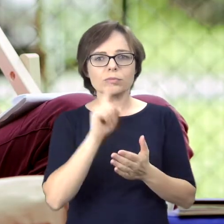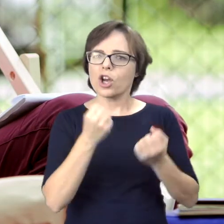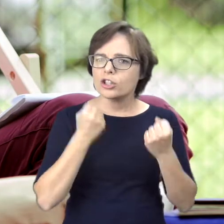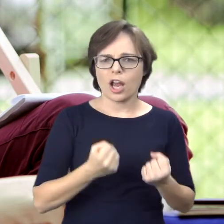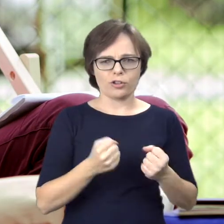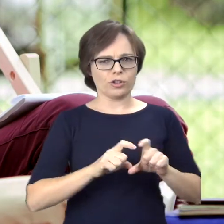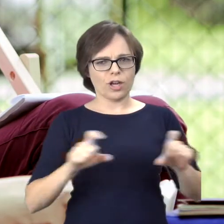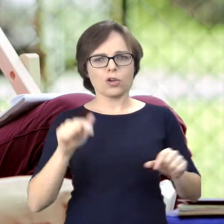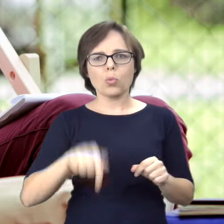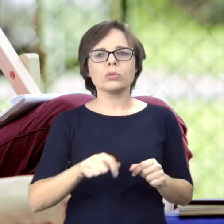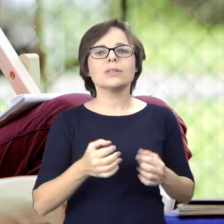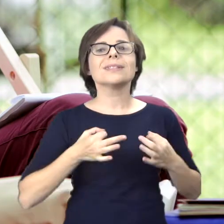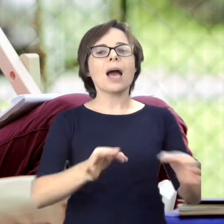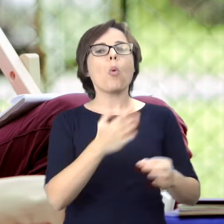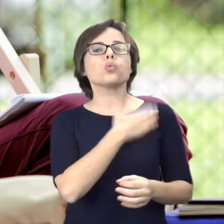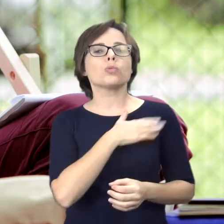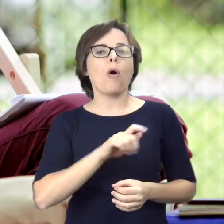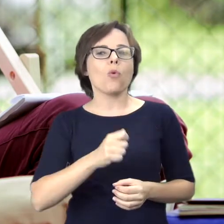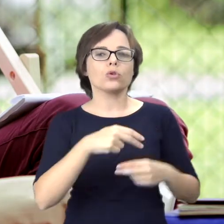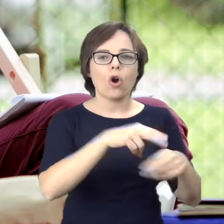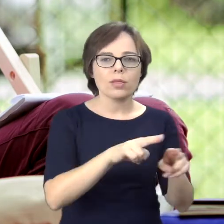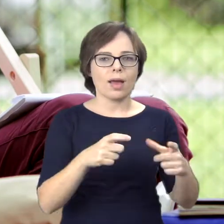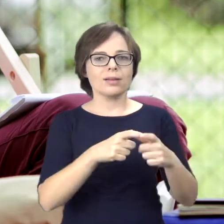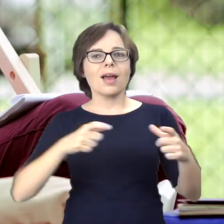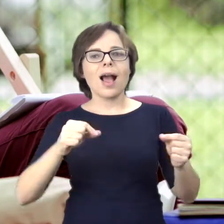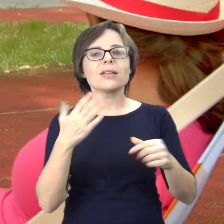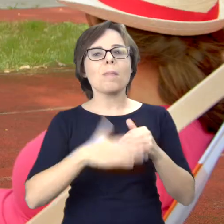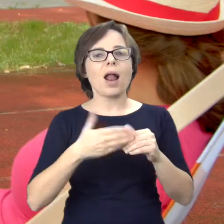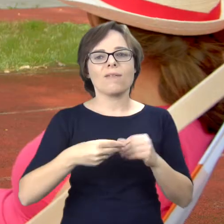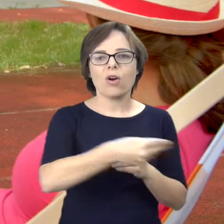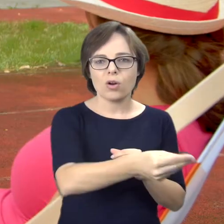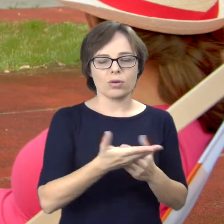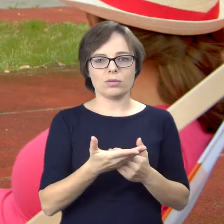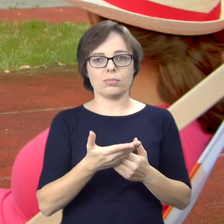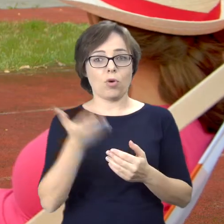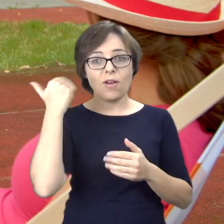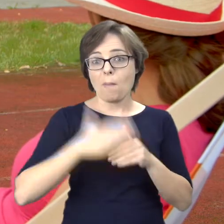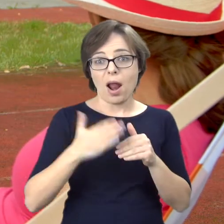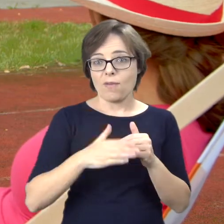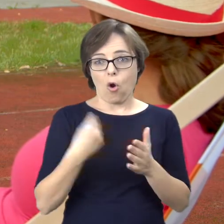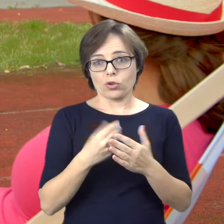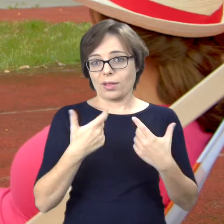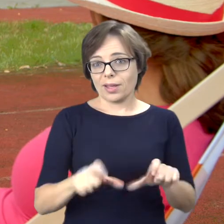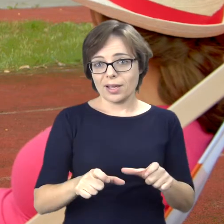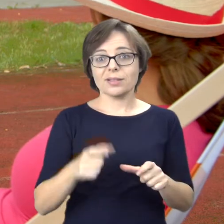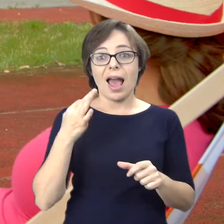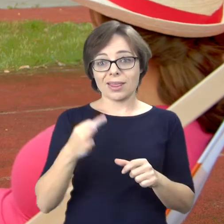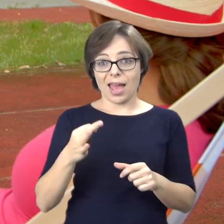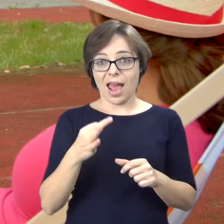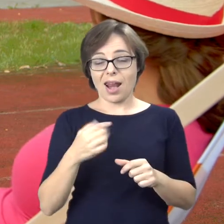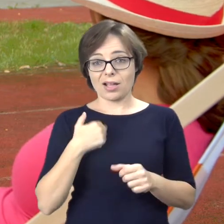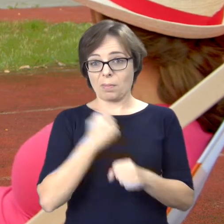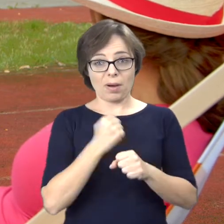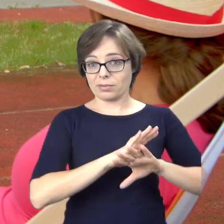oddać kluczyki od służbowego samochodu, kartę paliwową, wiesz, nic się nie kosztowało wcześniej, potem każdy nagle wyjazd na stację to jest 200-300 zł, bo to paliwo